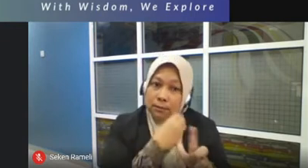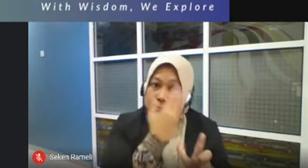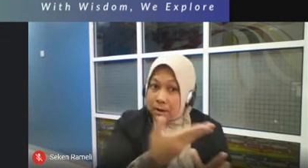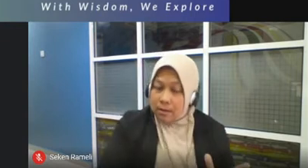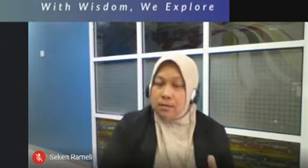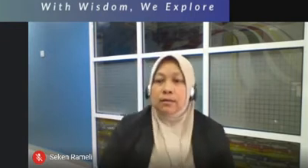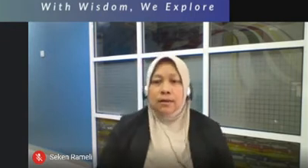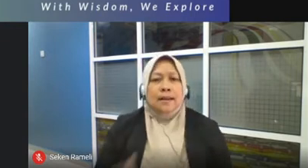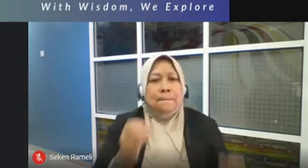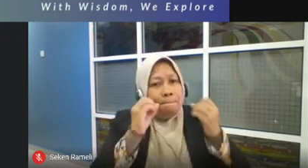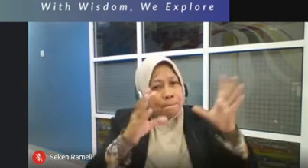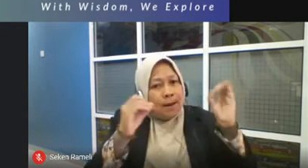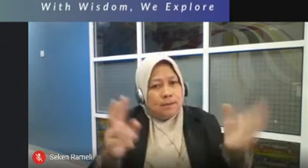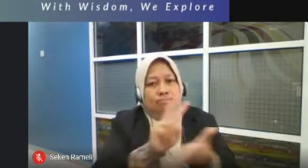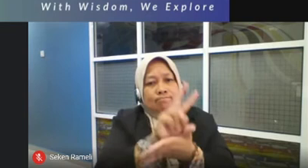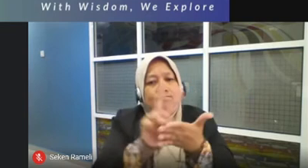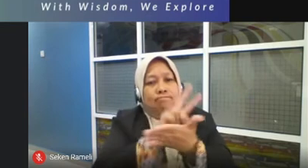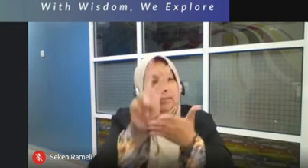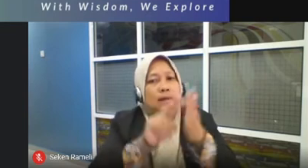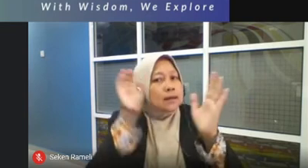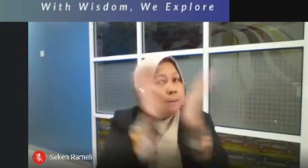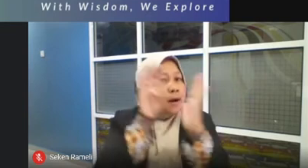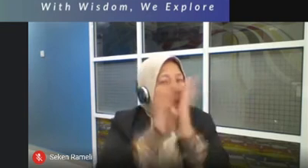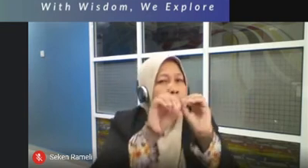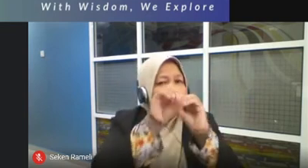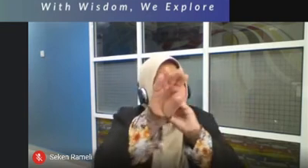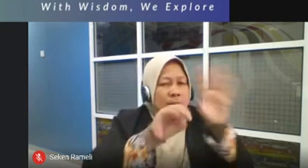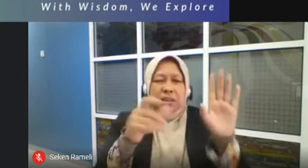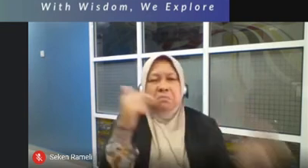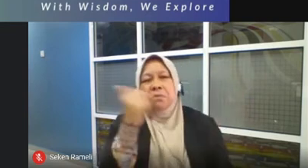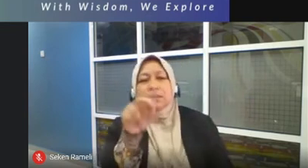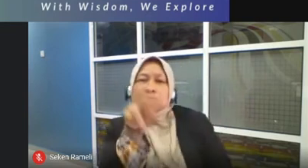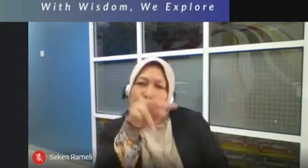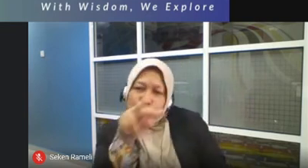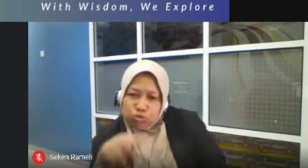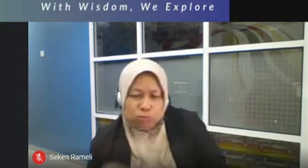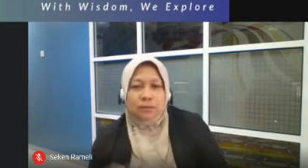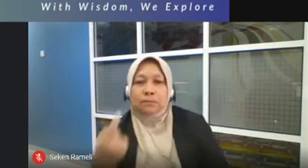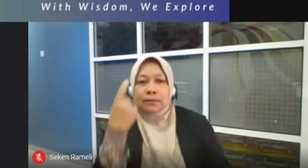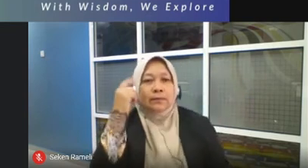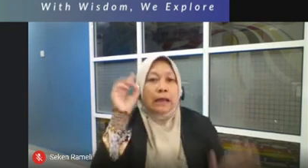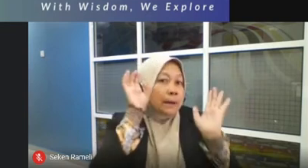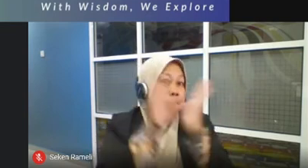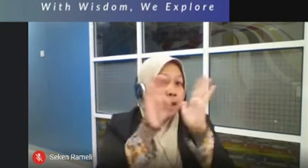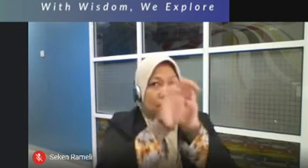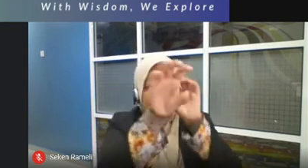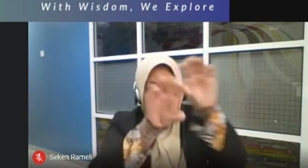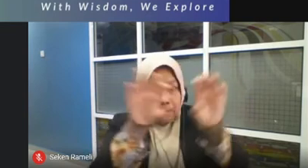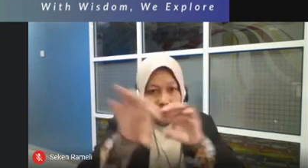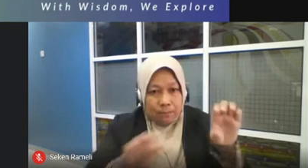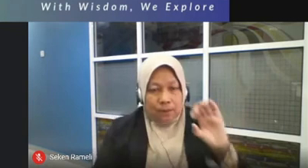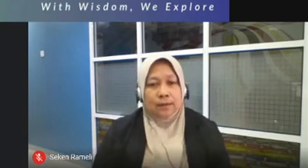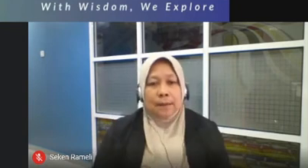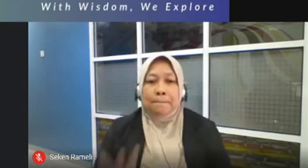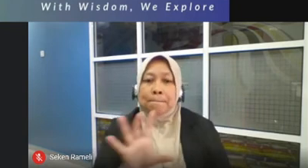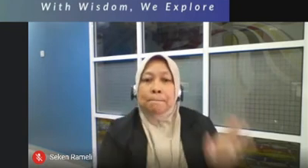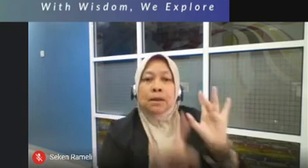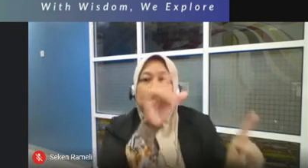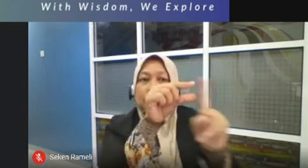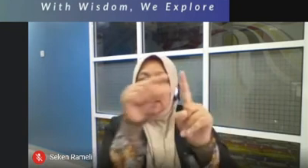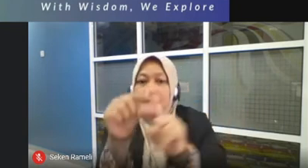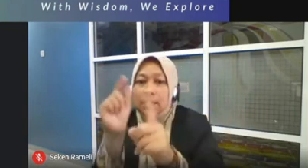produk, banyakkan visual daripada perkataan. Orang tak nak baca pun, orang tak nak baca pun, saya buat ni pun orang tak nak baca, dan pilih perkataan yang